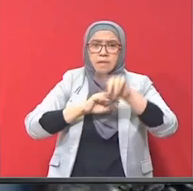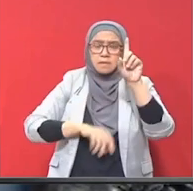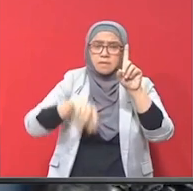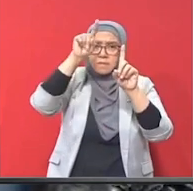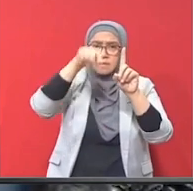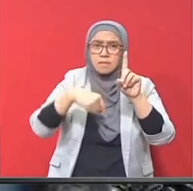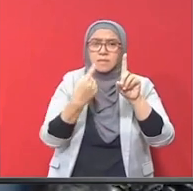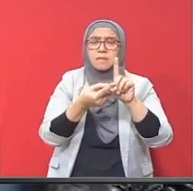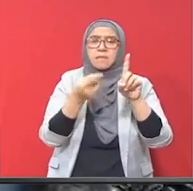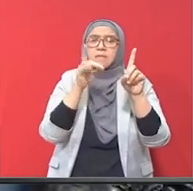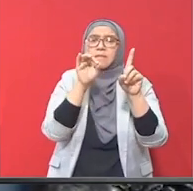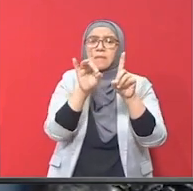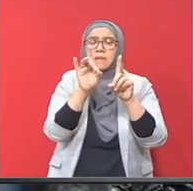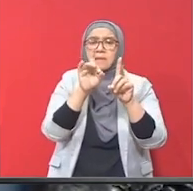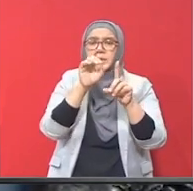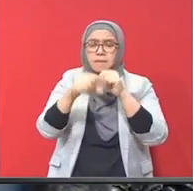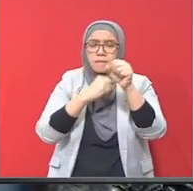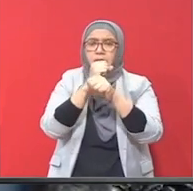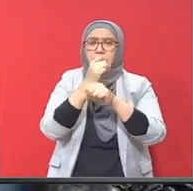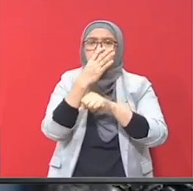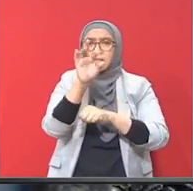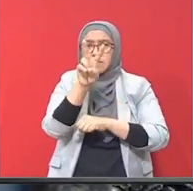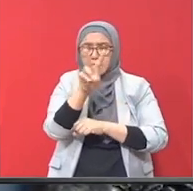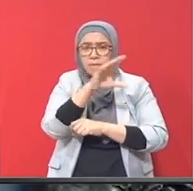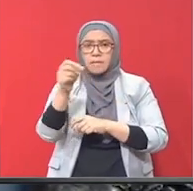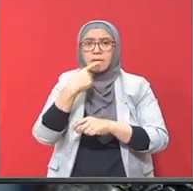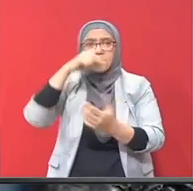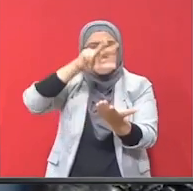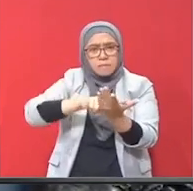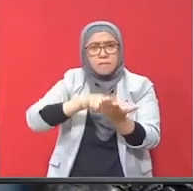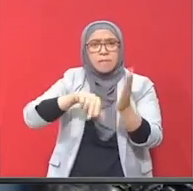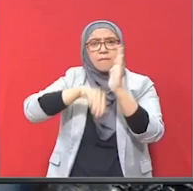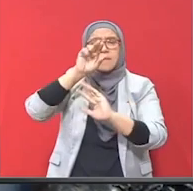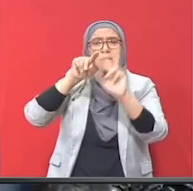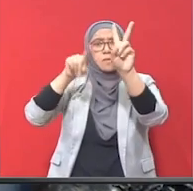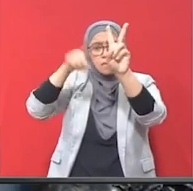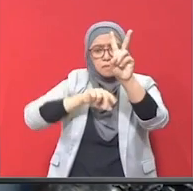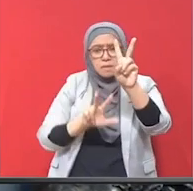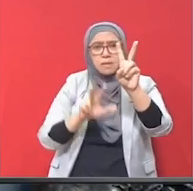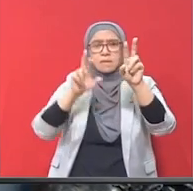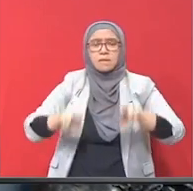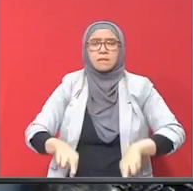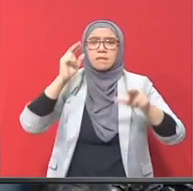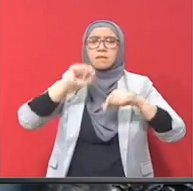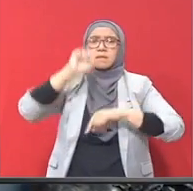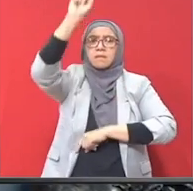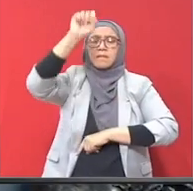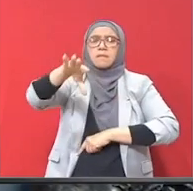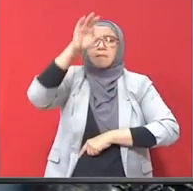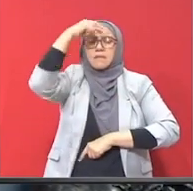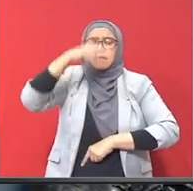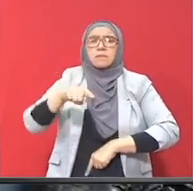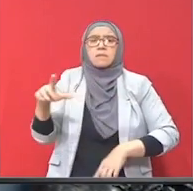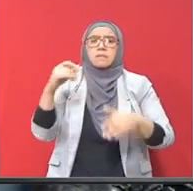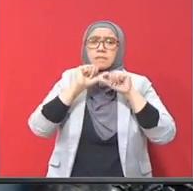ogos 1962 dan mengesahkan bahwa lebih daripada 2/3 rakyat Sabah memilih untuk menyertai Malaysia